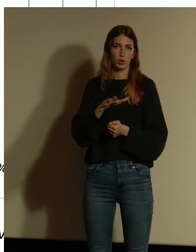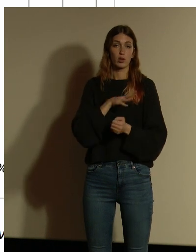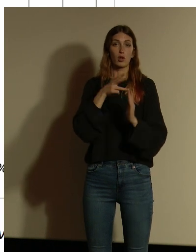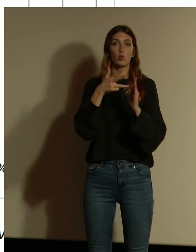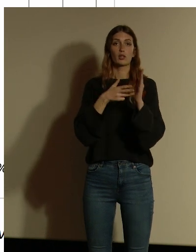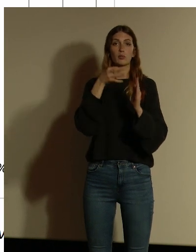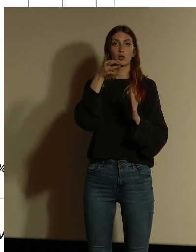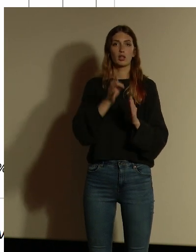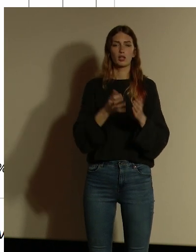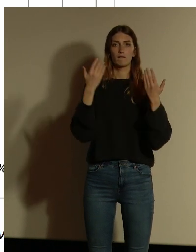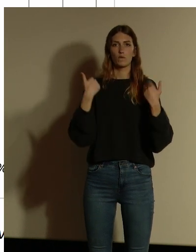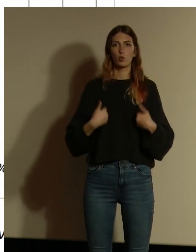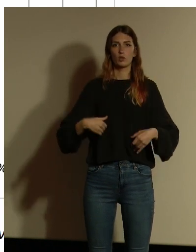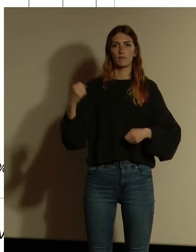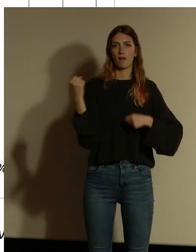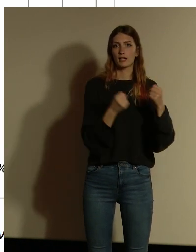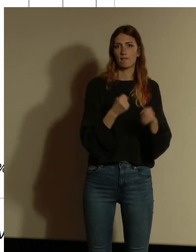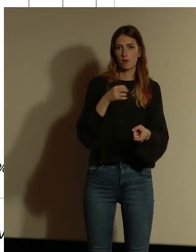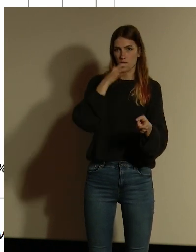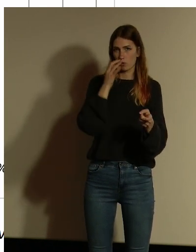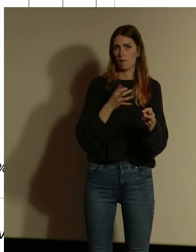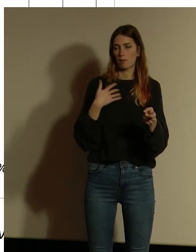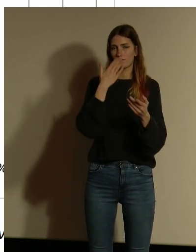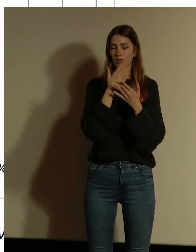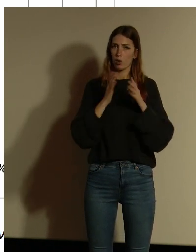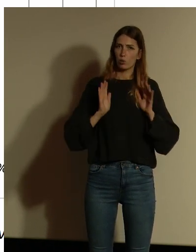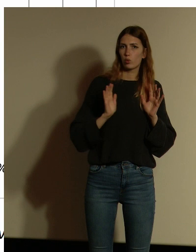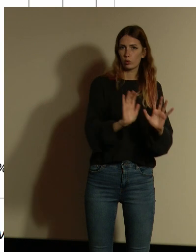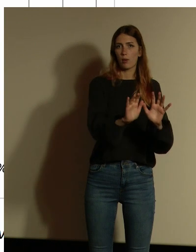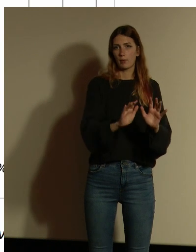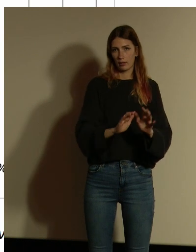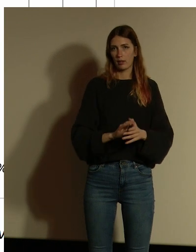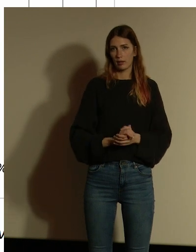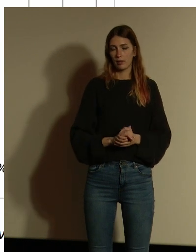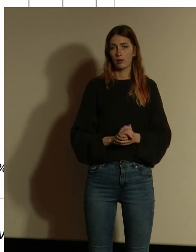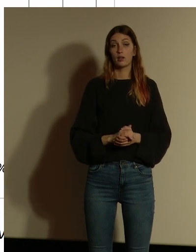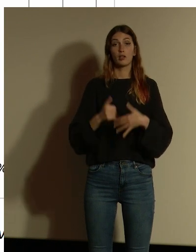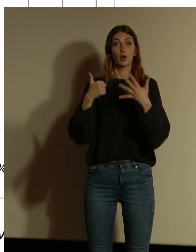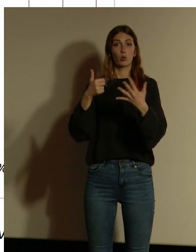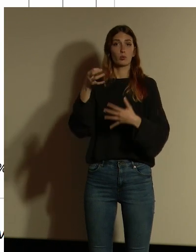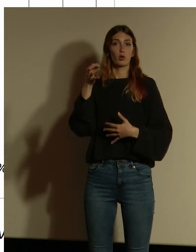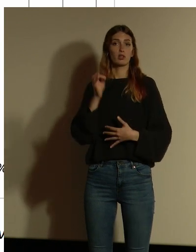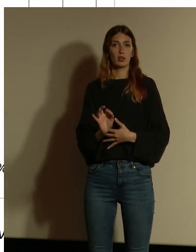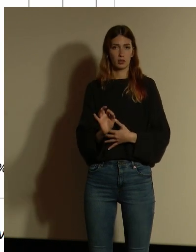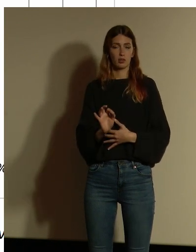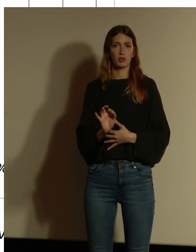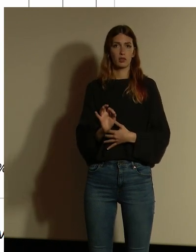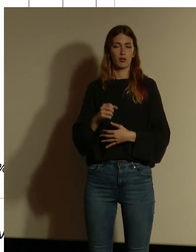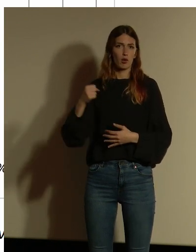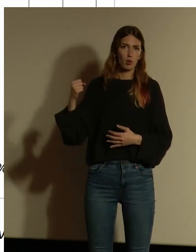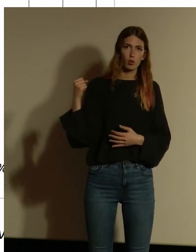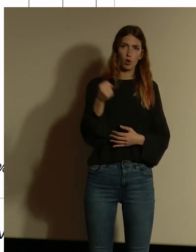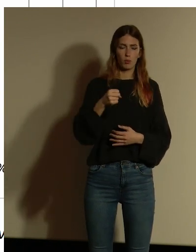19% on kogenud füüsilist vägivalda nagu lükkamine ja tõukamine ning 6%